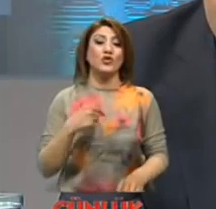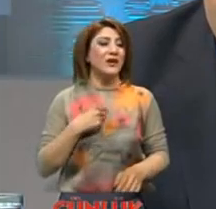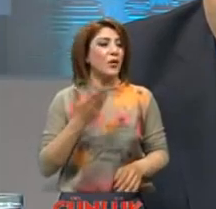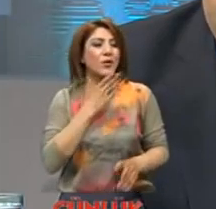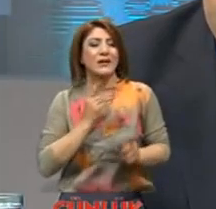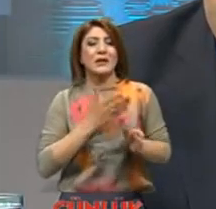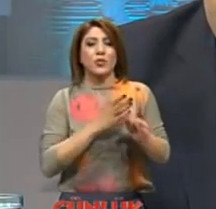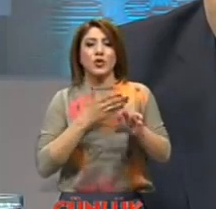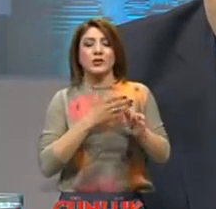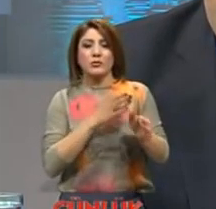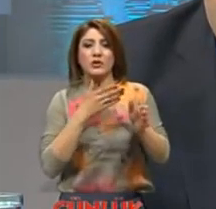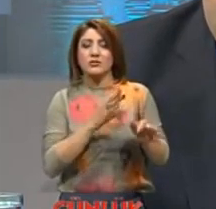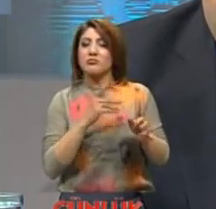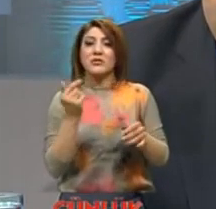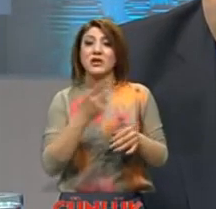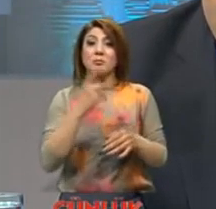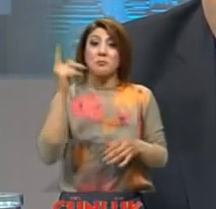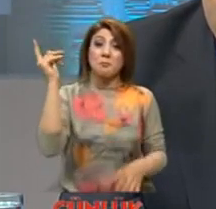devamsızlığında enteresan düşmeler var.